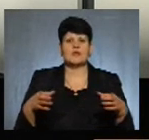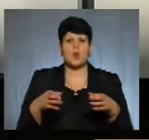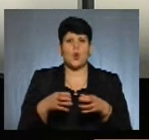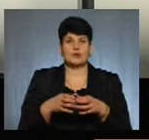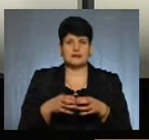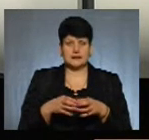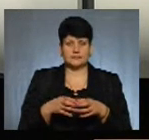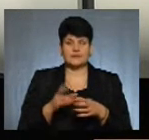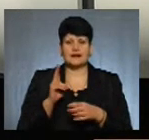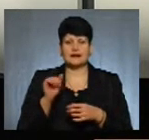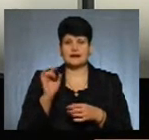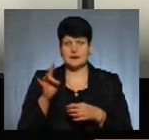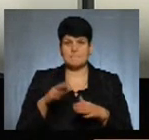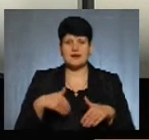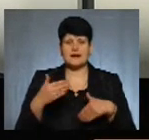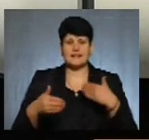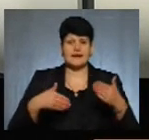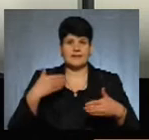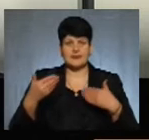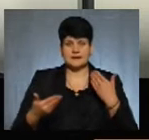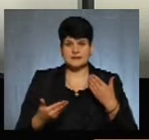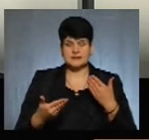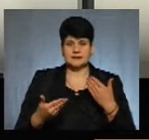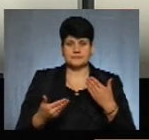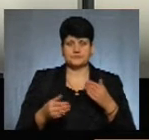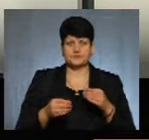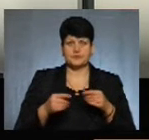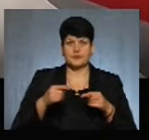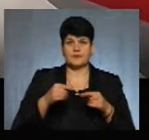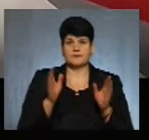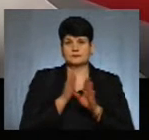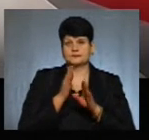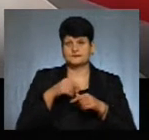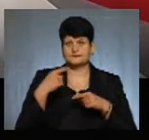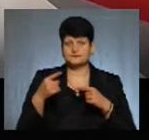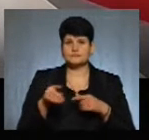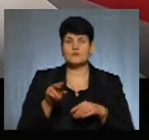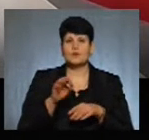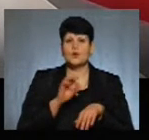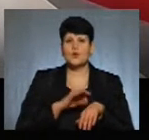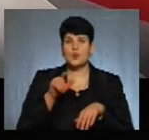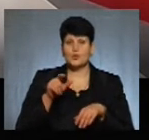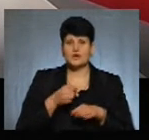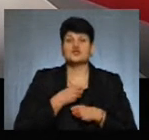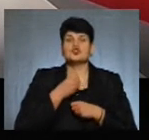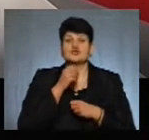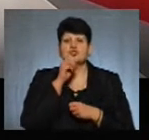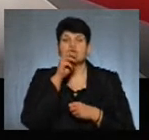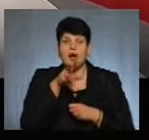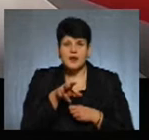колективах. Кір передається повітряно-крапельним механізмом передачі. Тобто хворий при